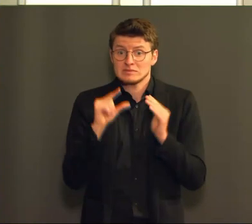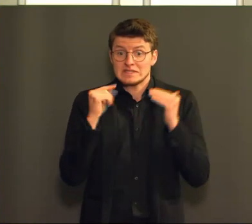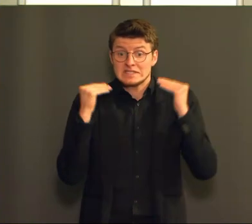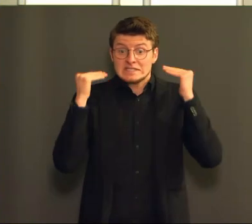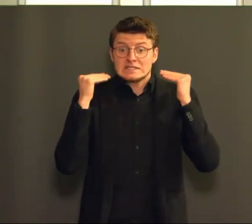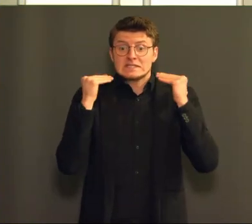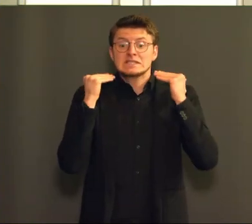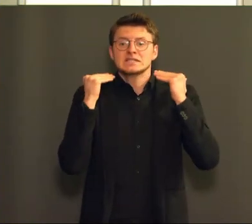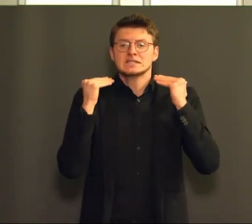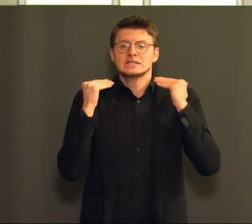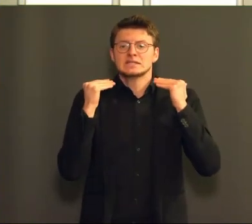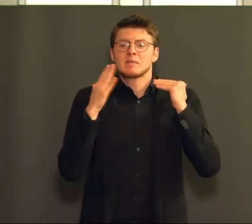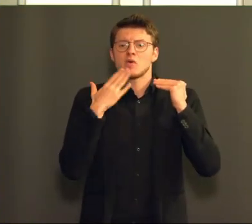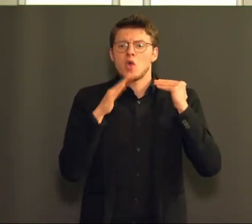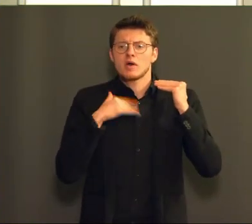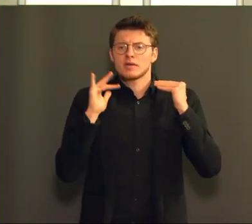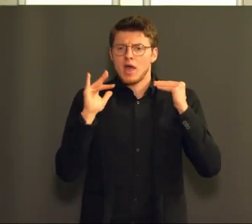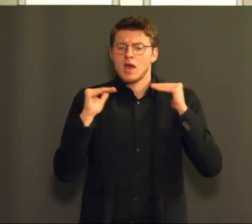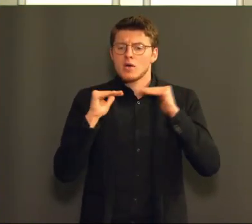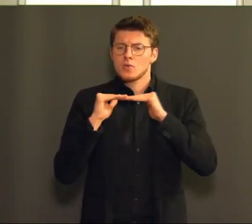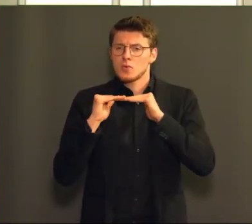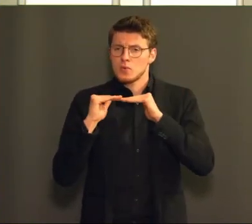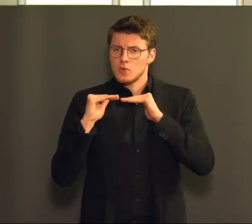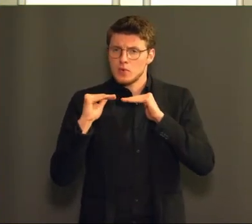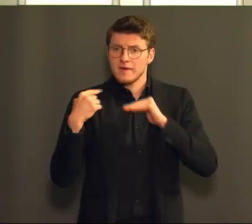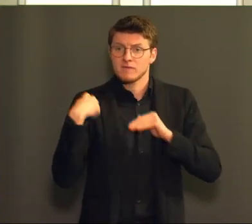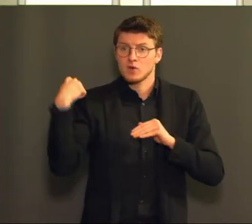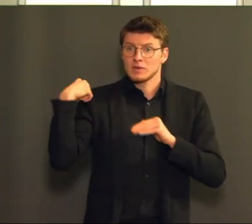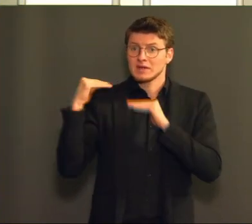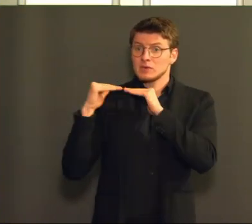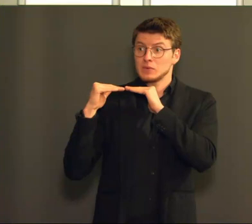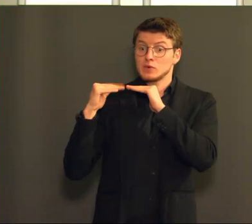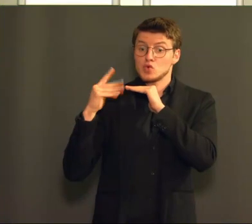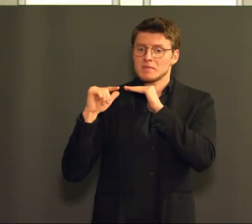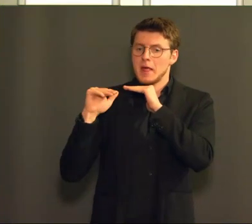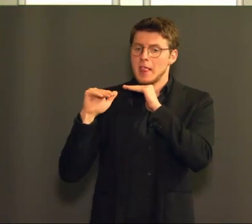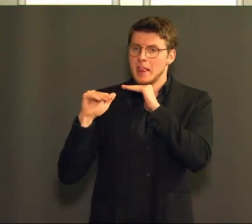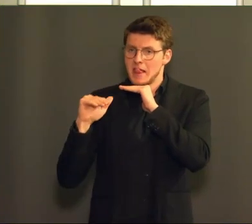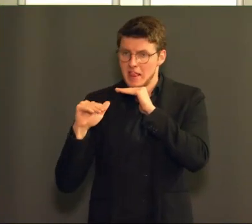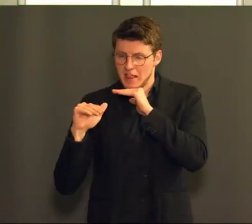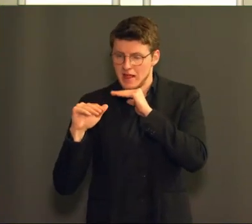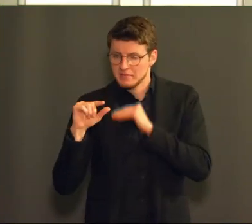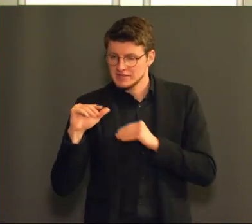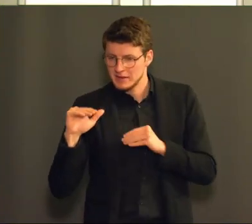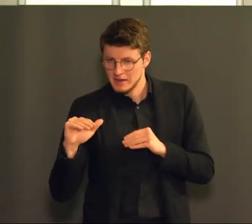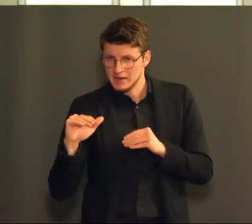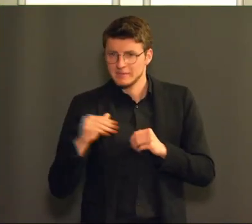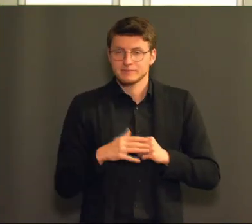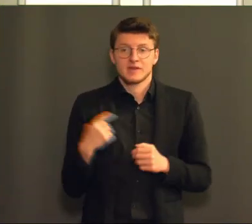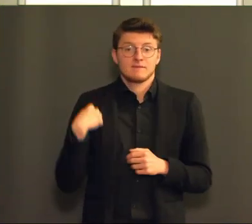de nieuwe ziekenhuisopnames vorige week zien we momenteel een lichte daling. De afgelopen week waren er